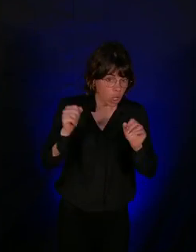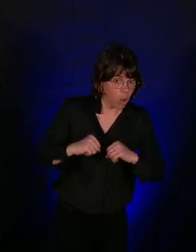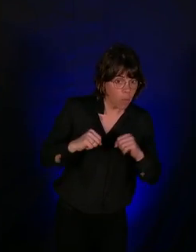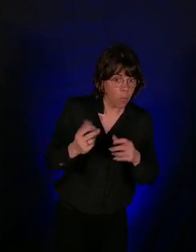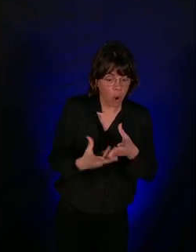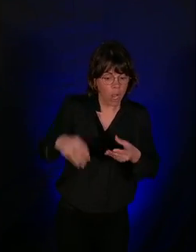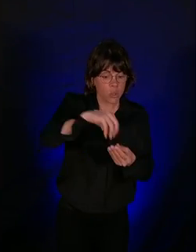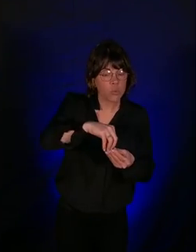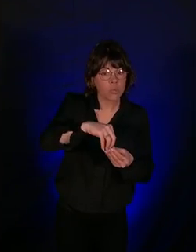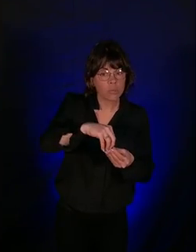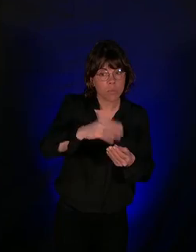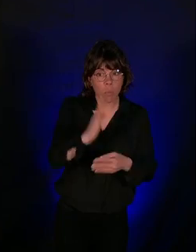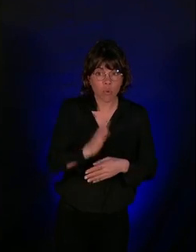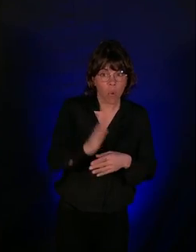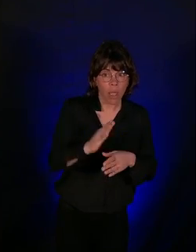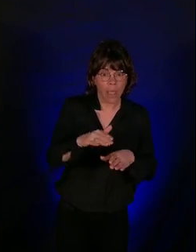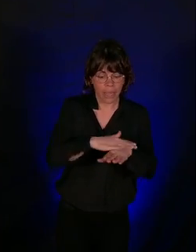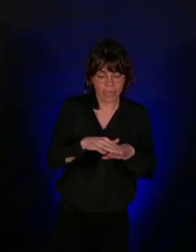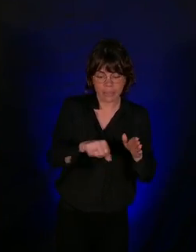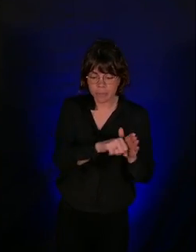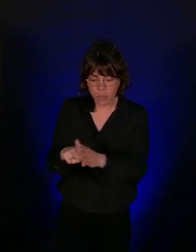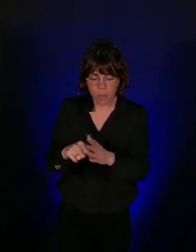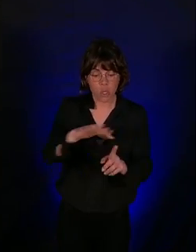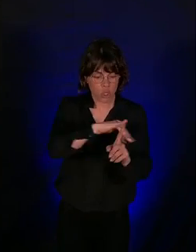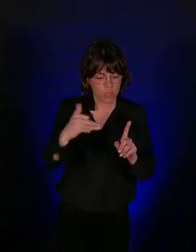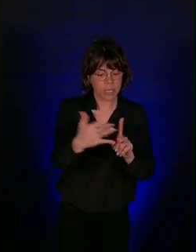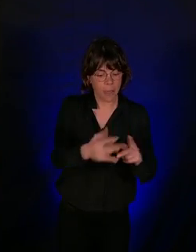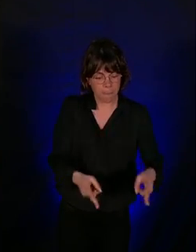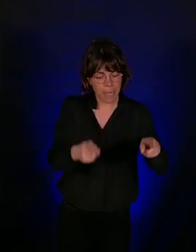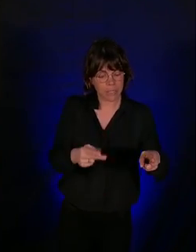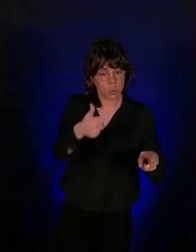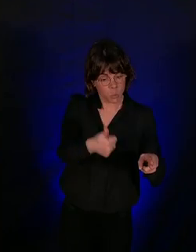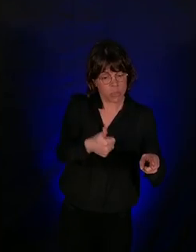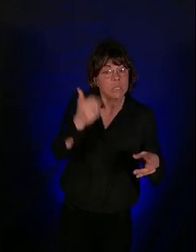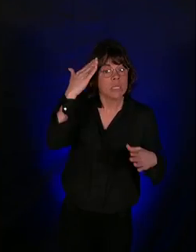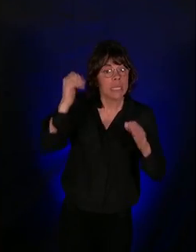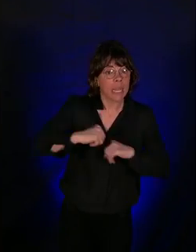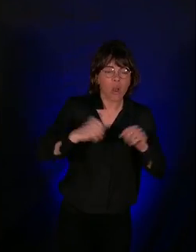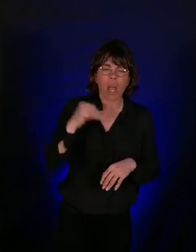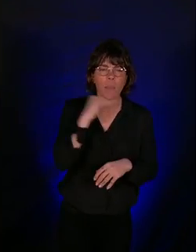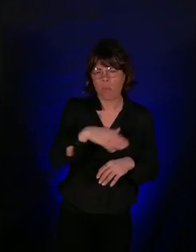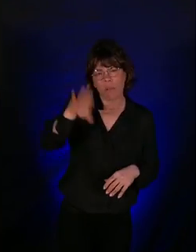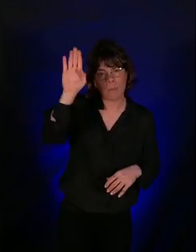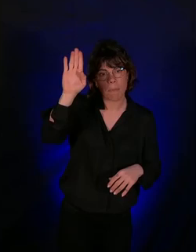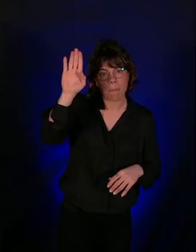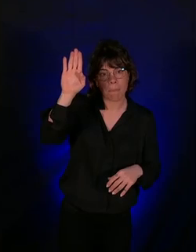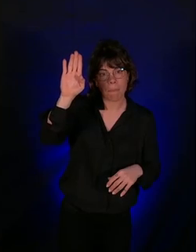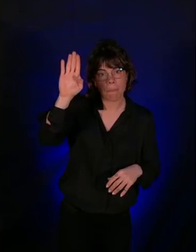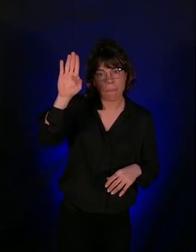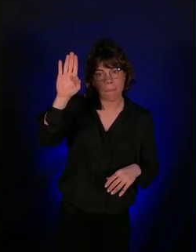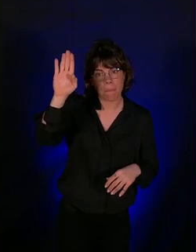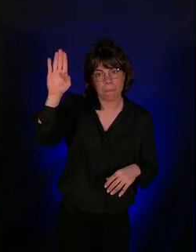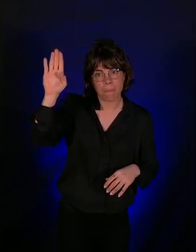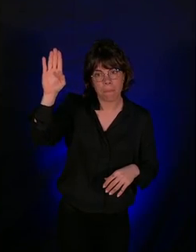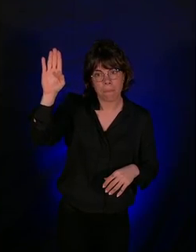éléments apportés sur les questions extrême droit dans la partie une société si vous en êtes d'accord on lève la main rapidement et